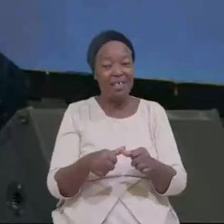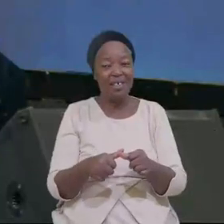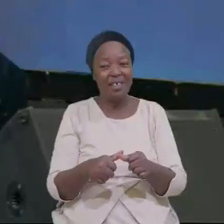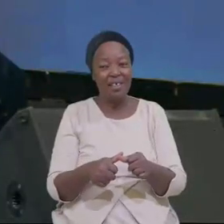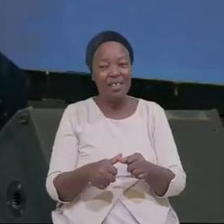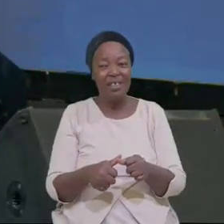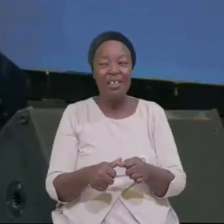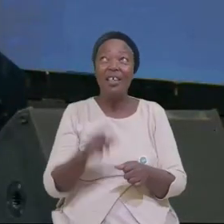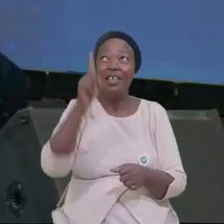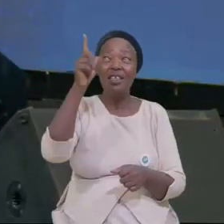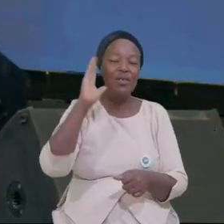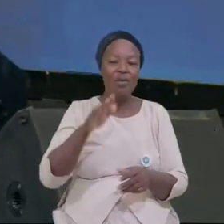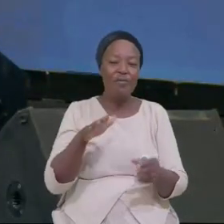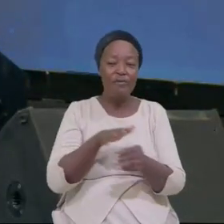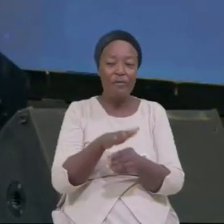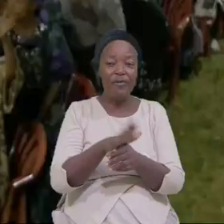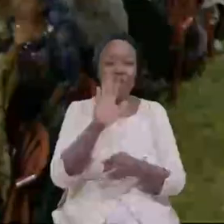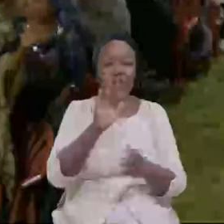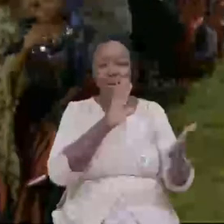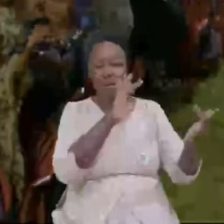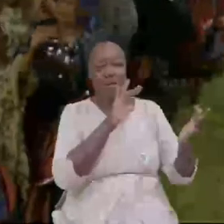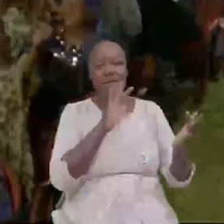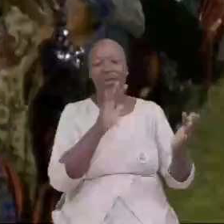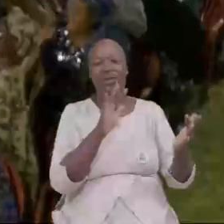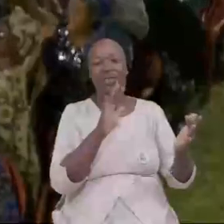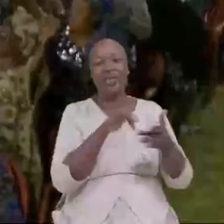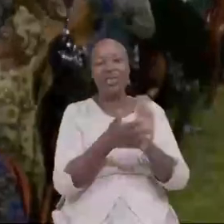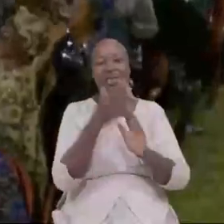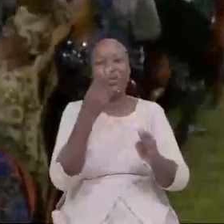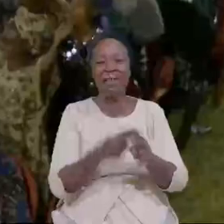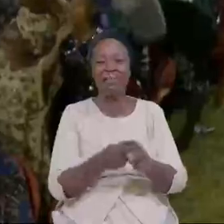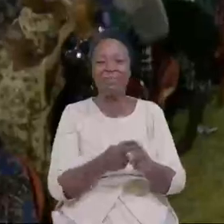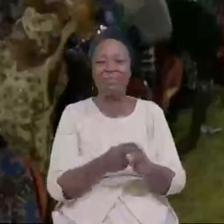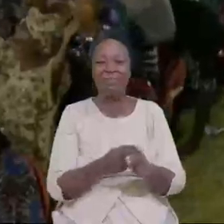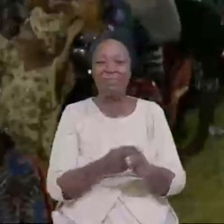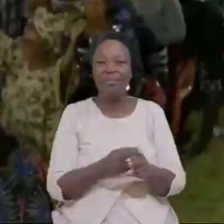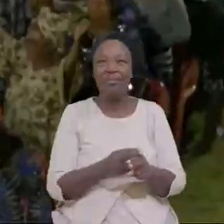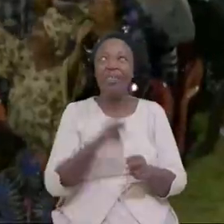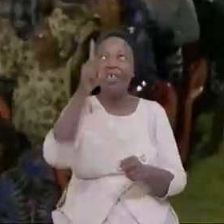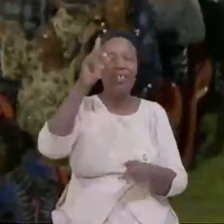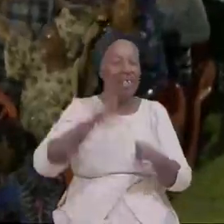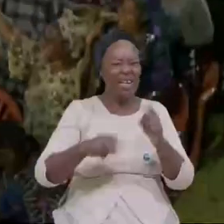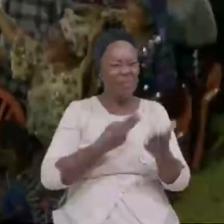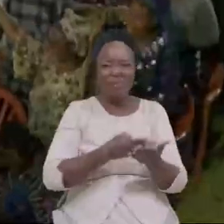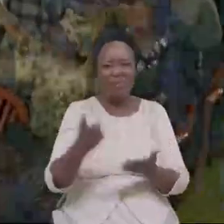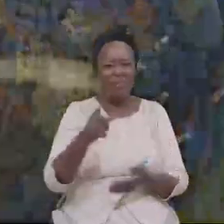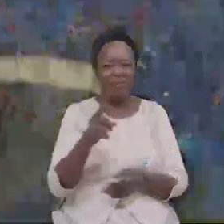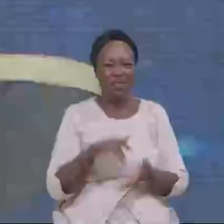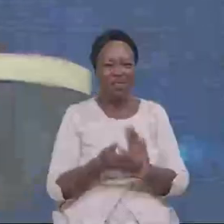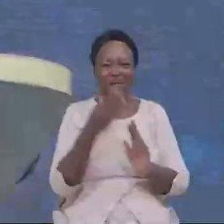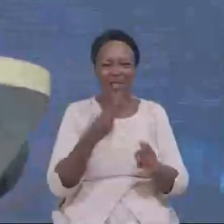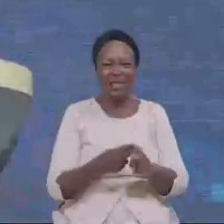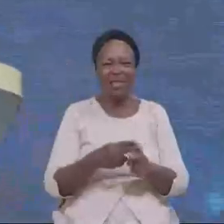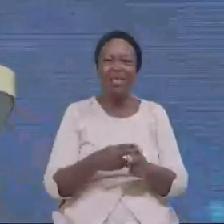Il va accomplir, combler vos attentes. Il ne va pas échouer. Vous